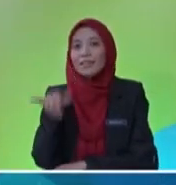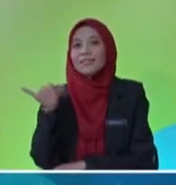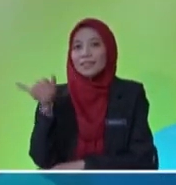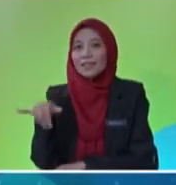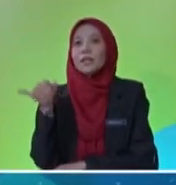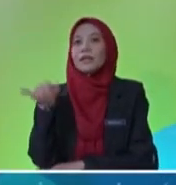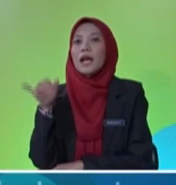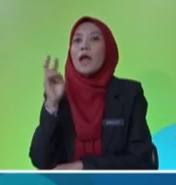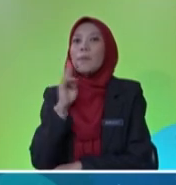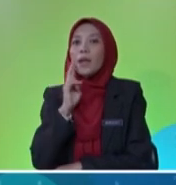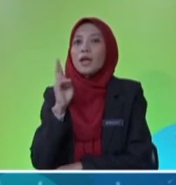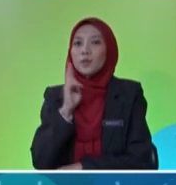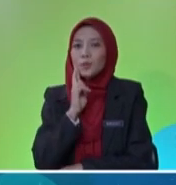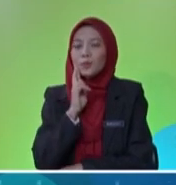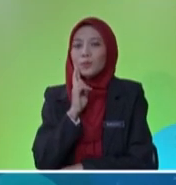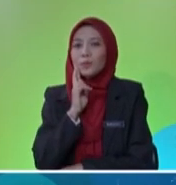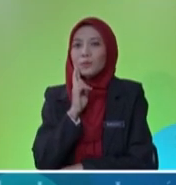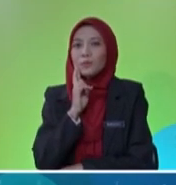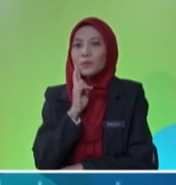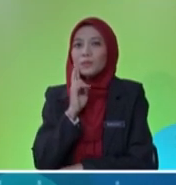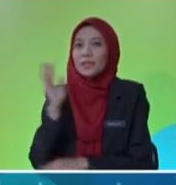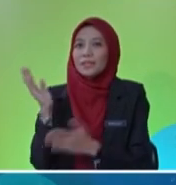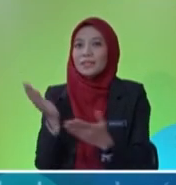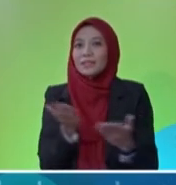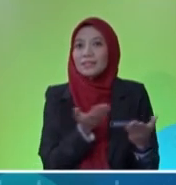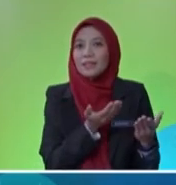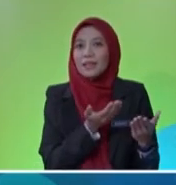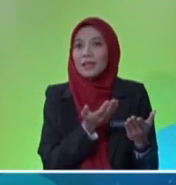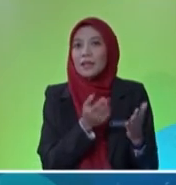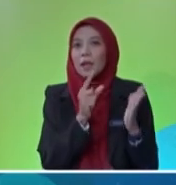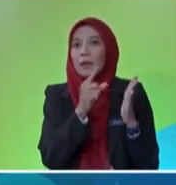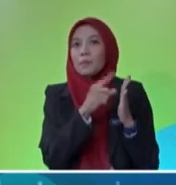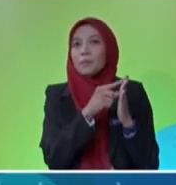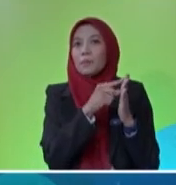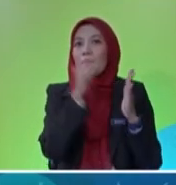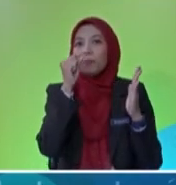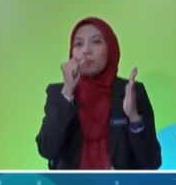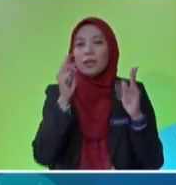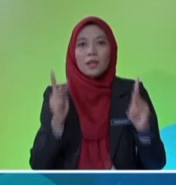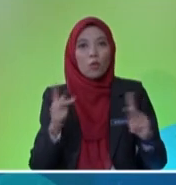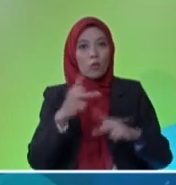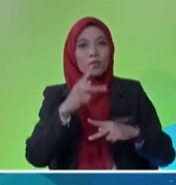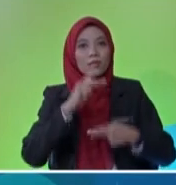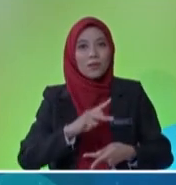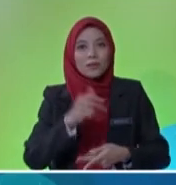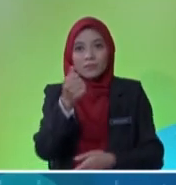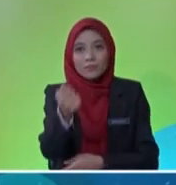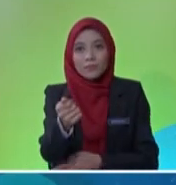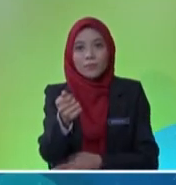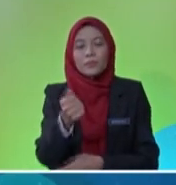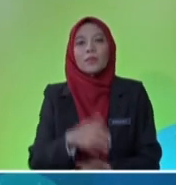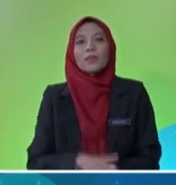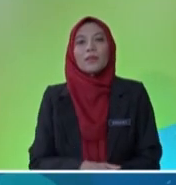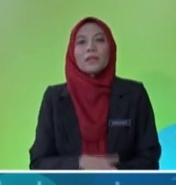Rabiatul tanya aja atuh pilih kota Anda I Max DC